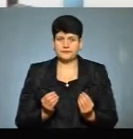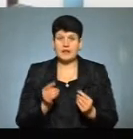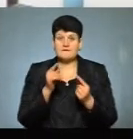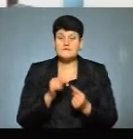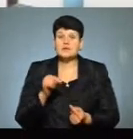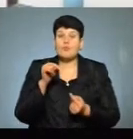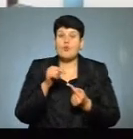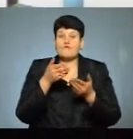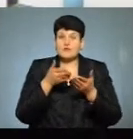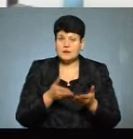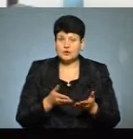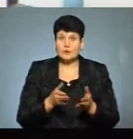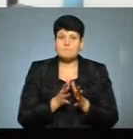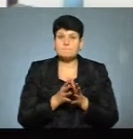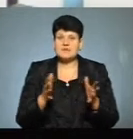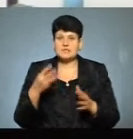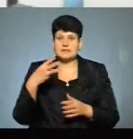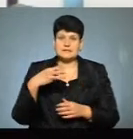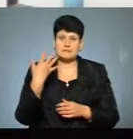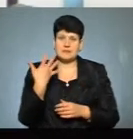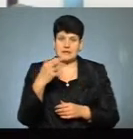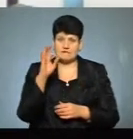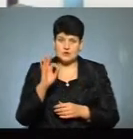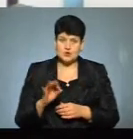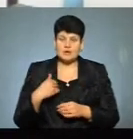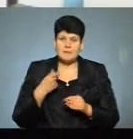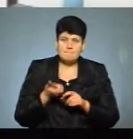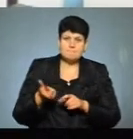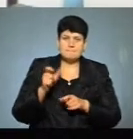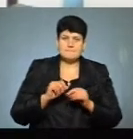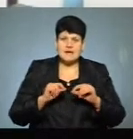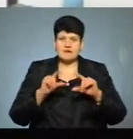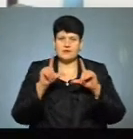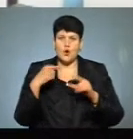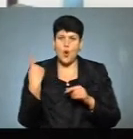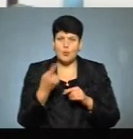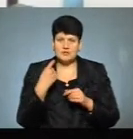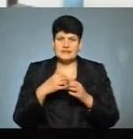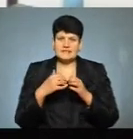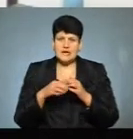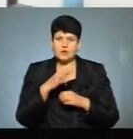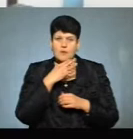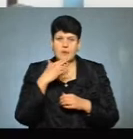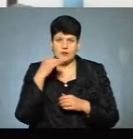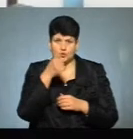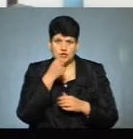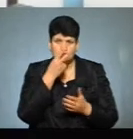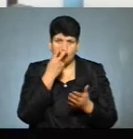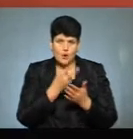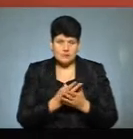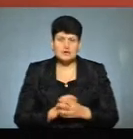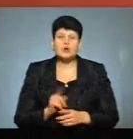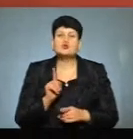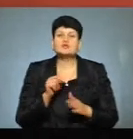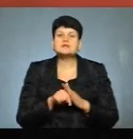Відповідно, більше 35% ми перевищуємо обласний середньобагаторічний показник. І що це